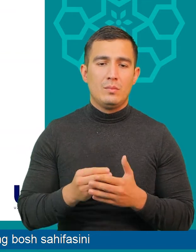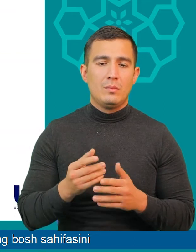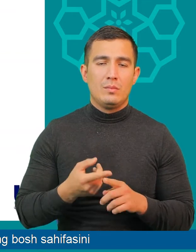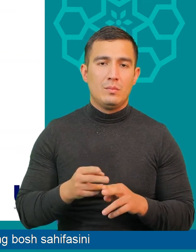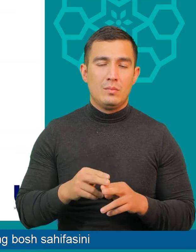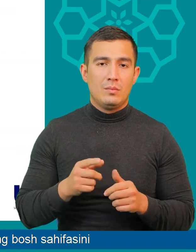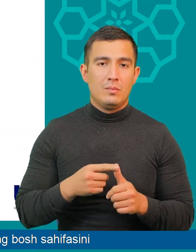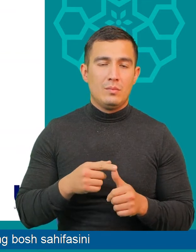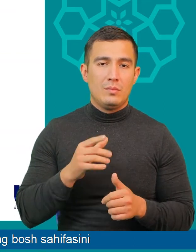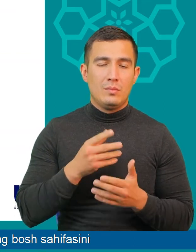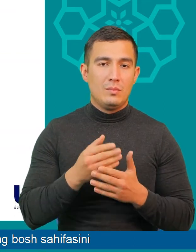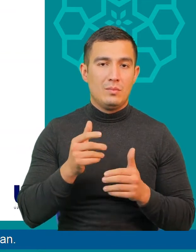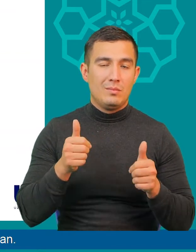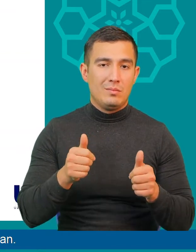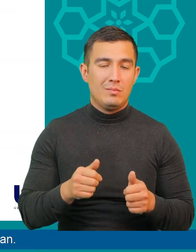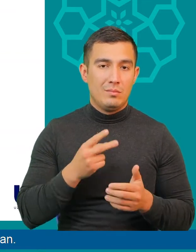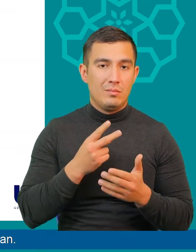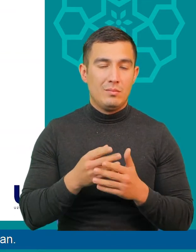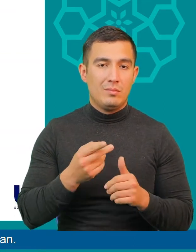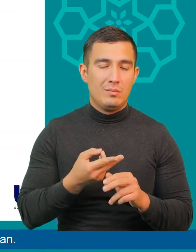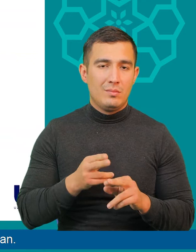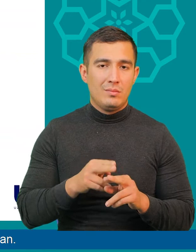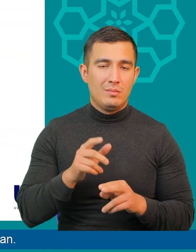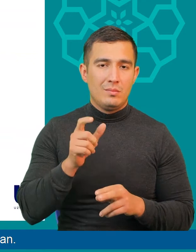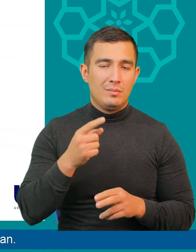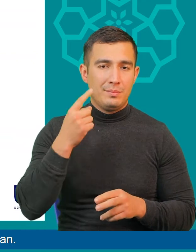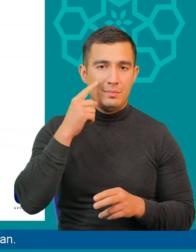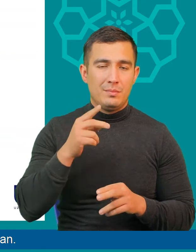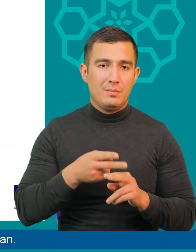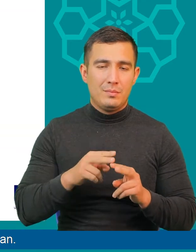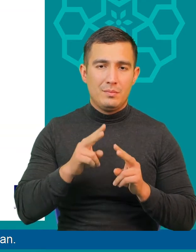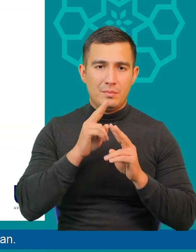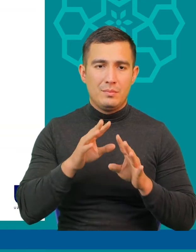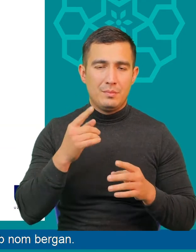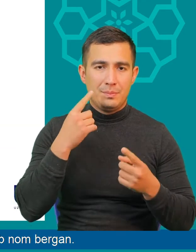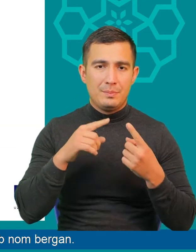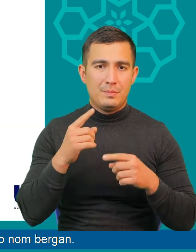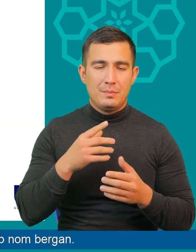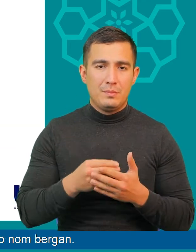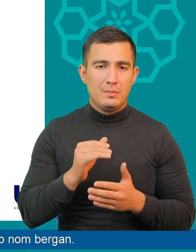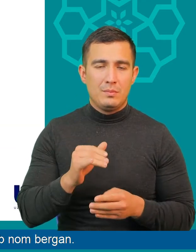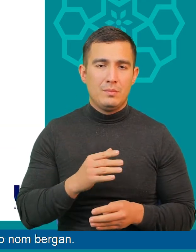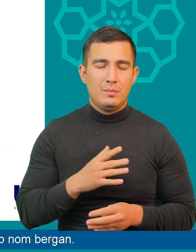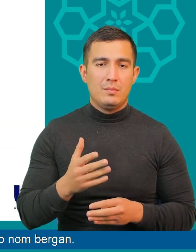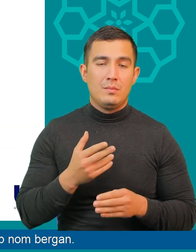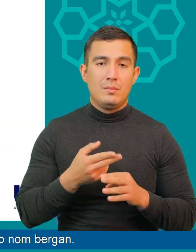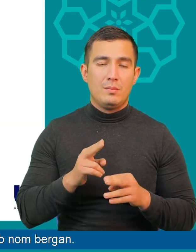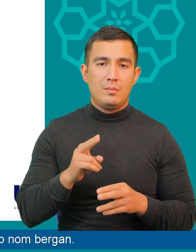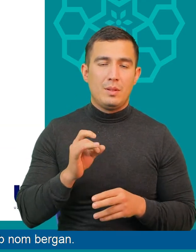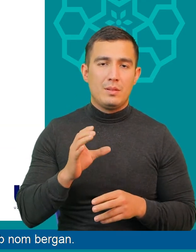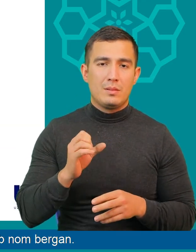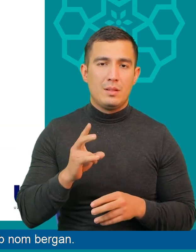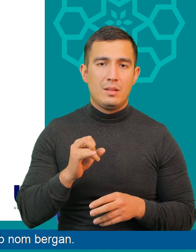1994-yili o'zining bosh sahifasini interaktiv uslubda ko'rsatish uchun yaratgan. Unga personal